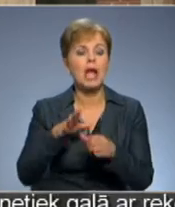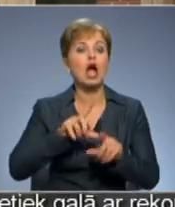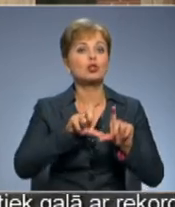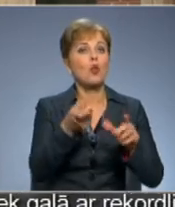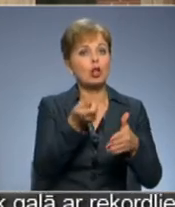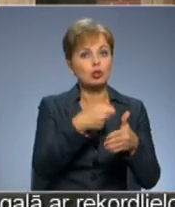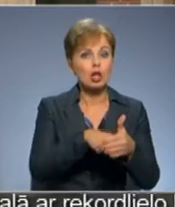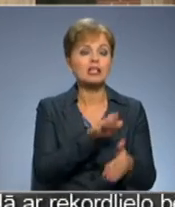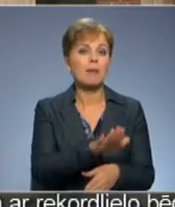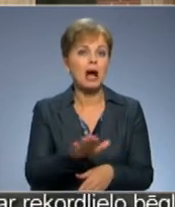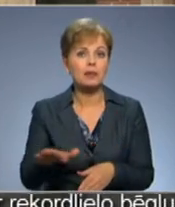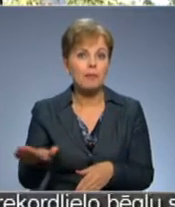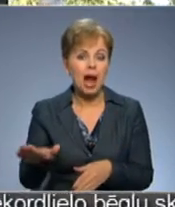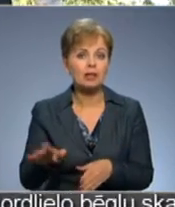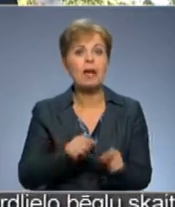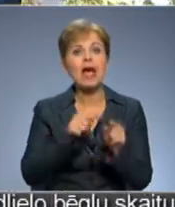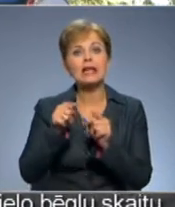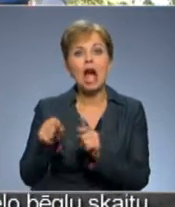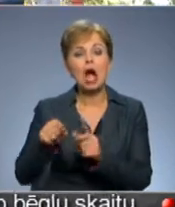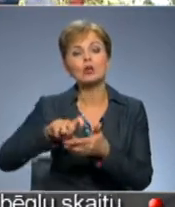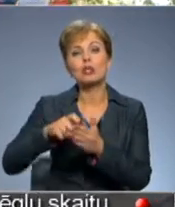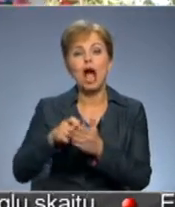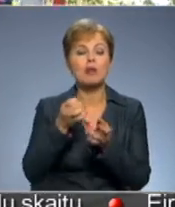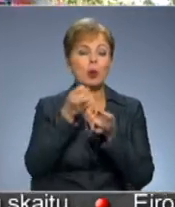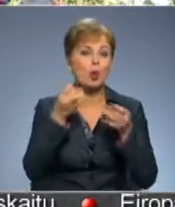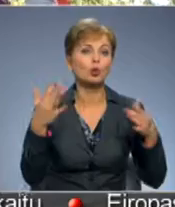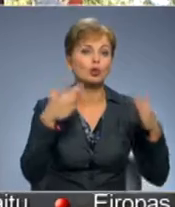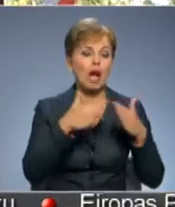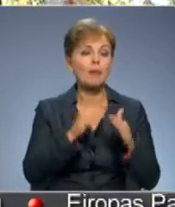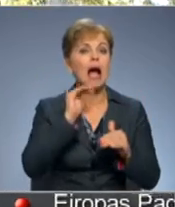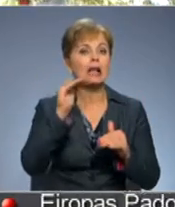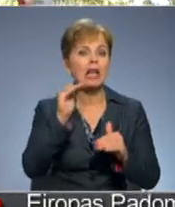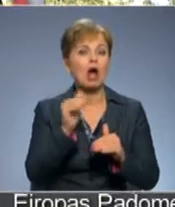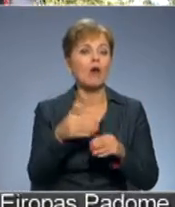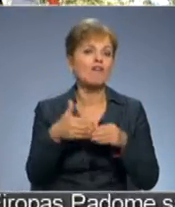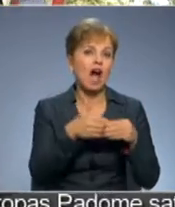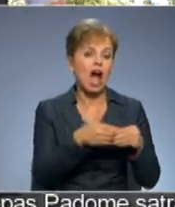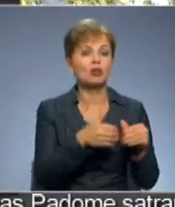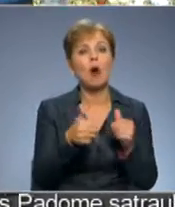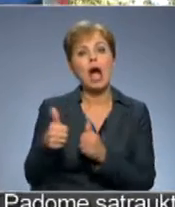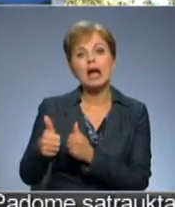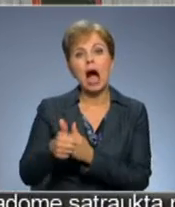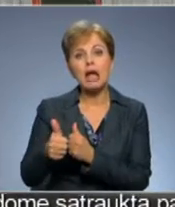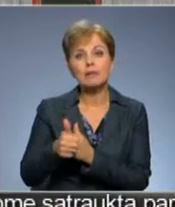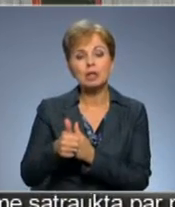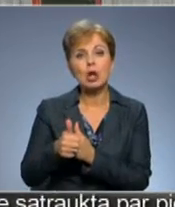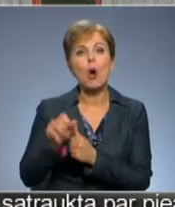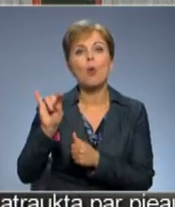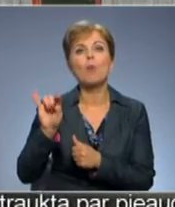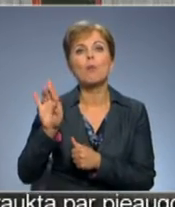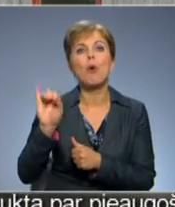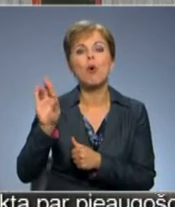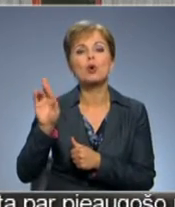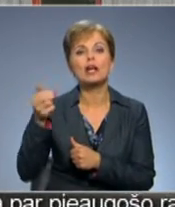slēdzi mazākajiem bērniem iekārtoja telpas kultūras namā, lielākos veda uz kaimiņu pagasta Umurgas bērnudārzu. Tomēr nu